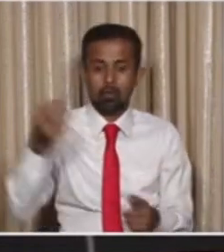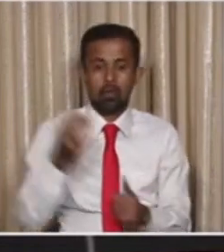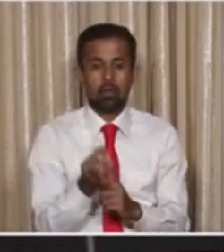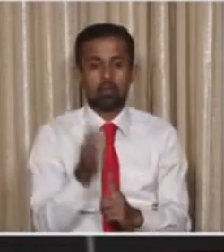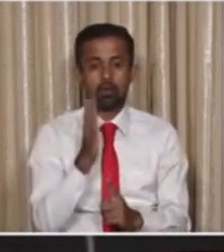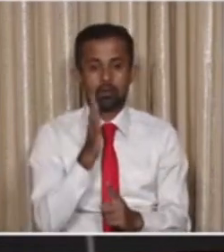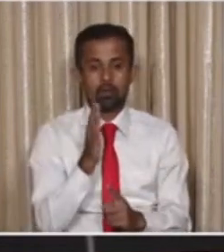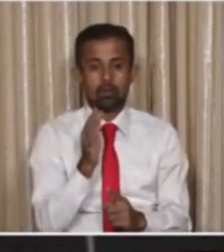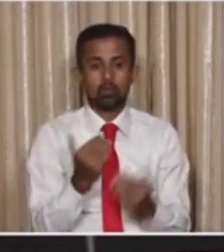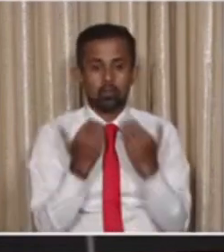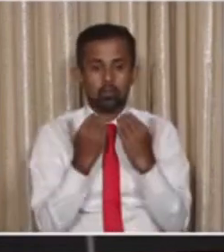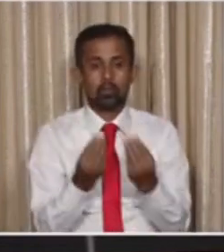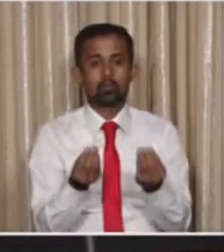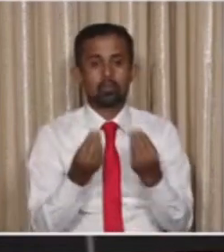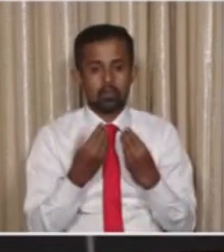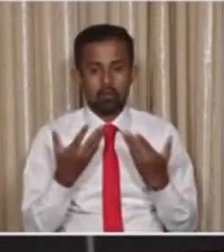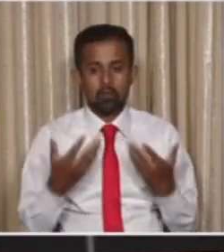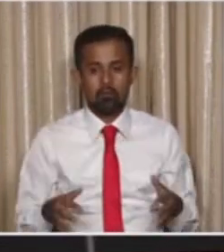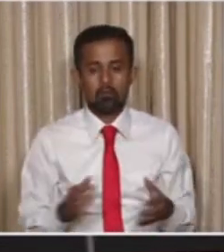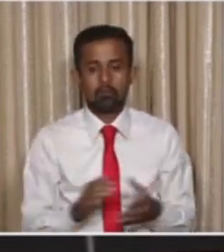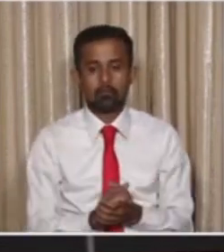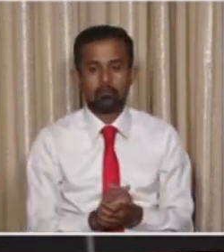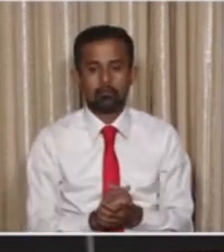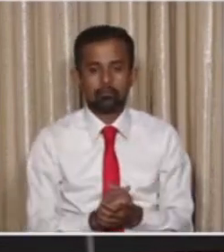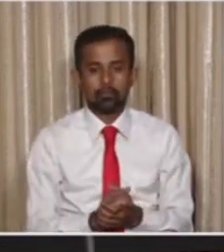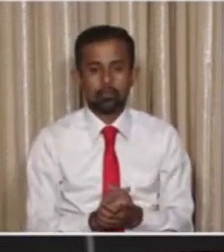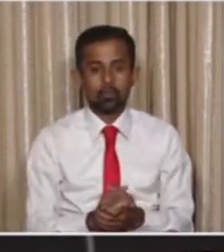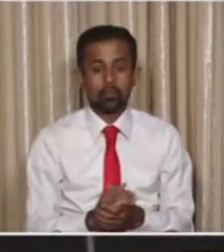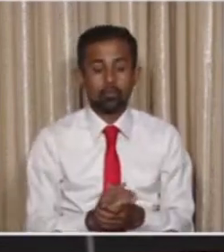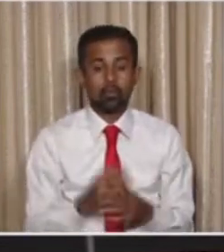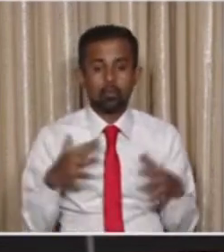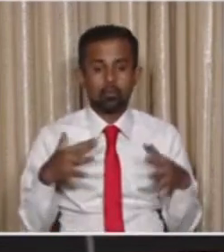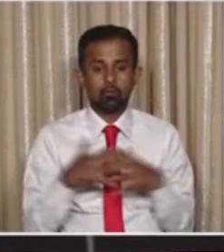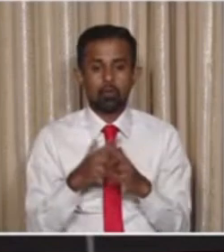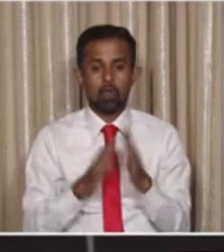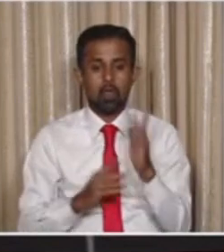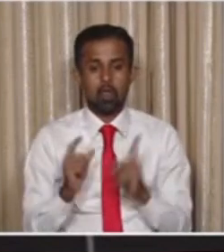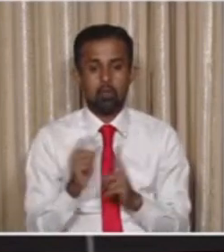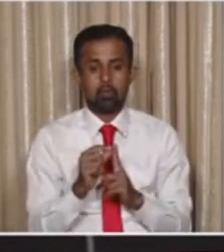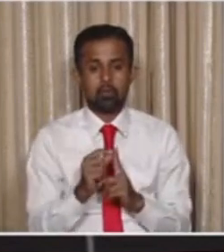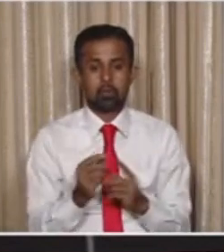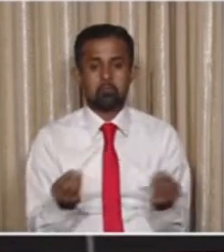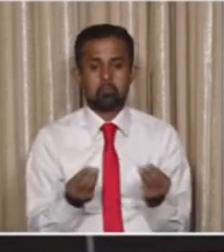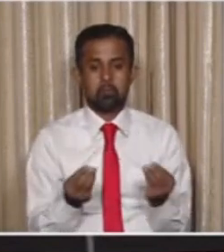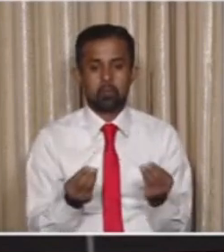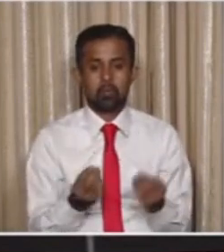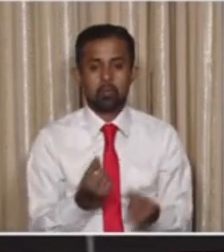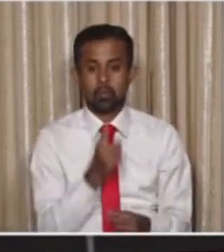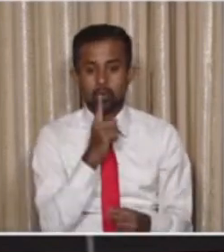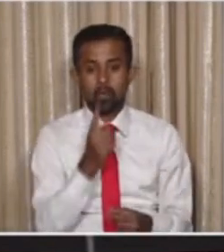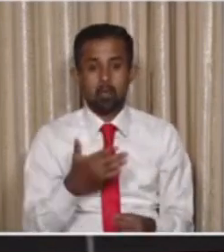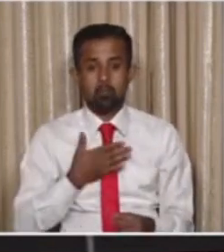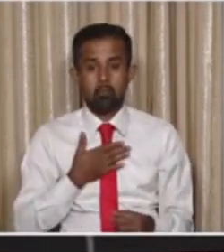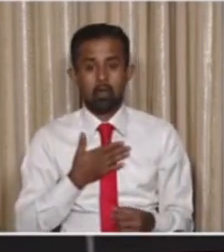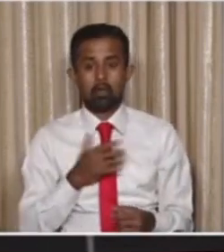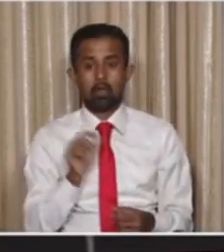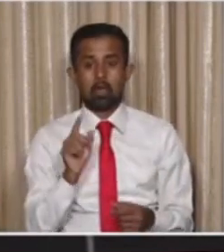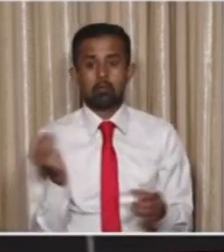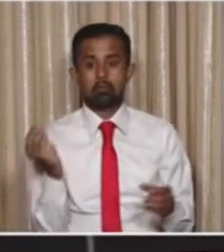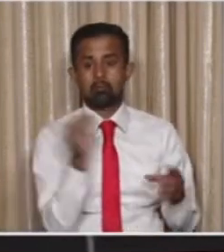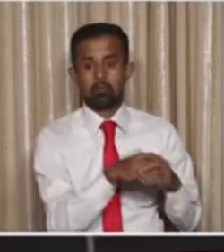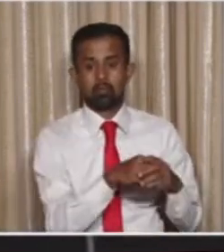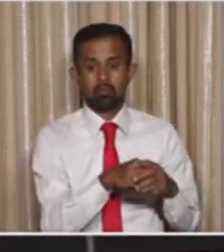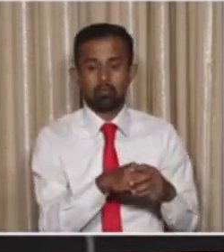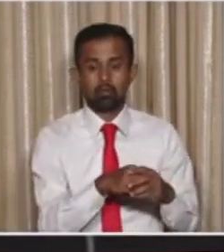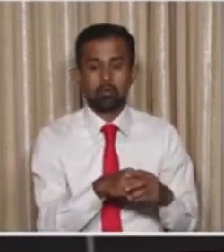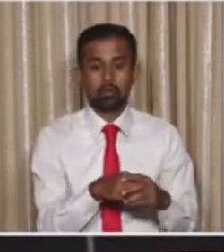ජනාධිපතිතුමා උපදෙස් දී ඇත කියා. නමුත් විජේදාස රාජපක්ෂ මැතිතුමාට මේක මදි. ඔහුට ඕනේ මේකට මාව පටලවා ගන්නට. ඒ නිසා